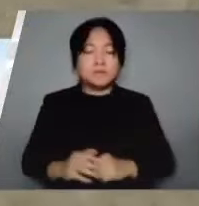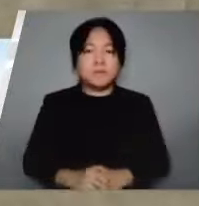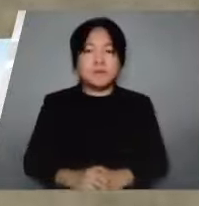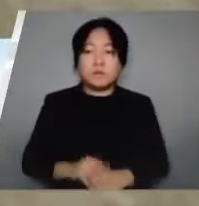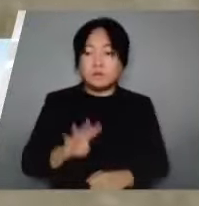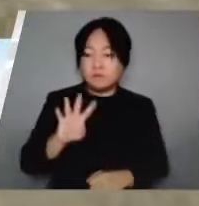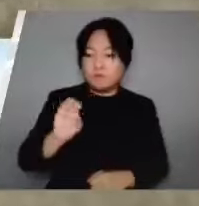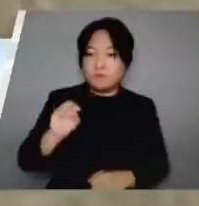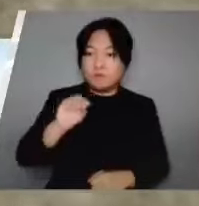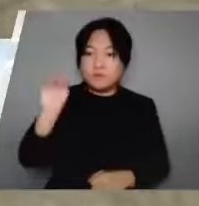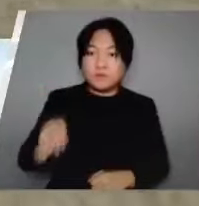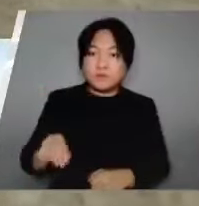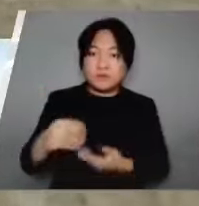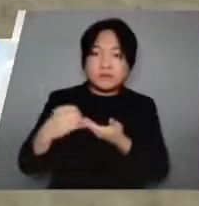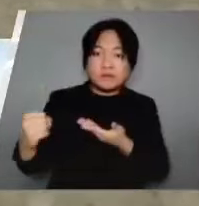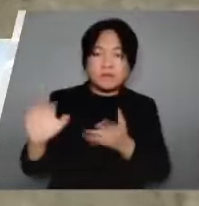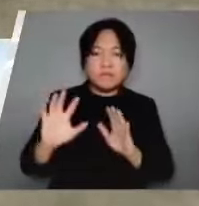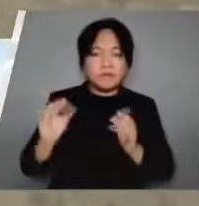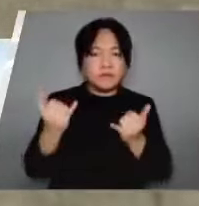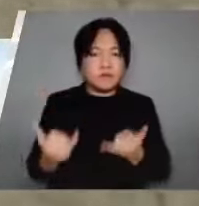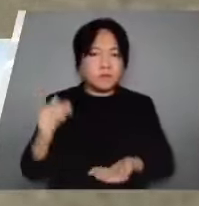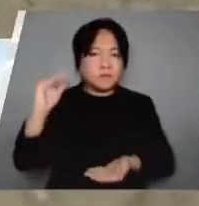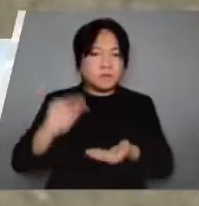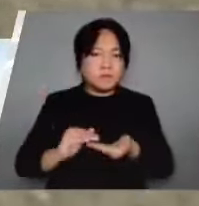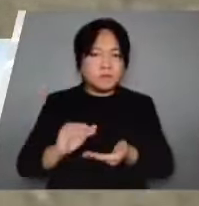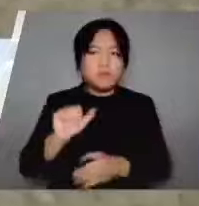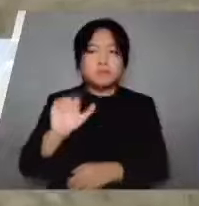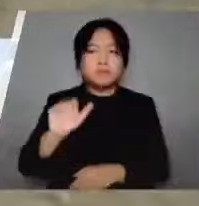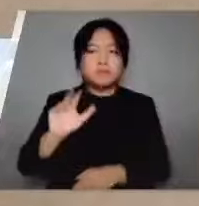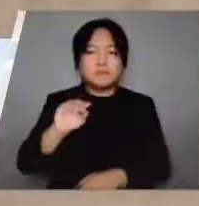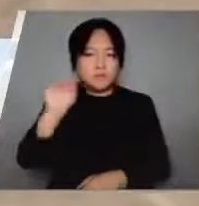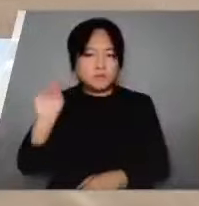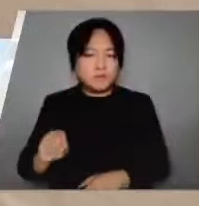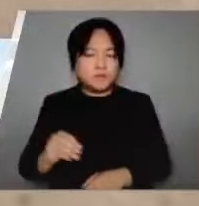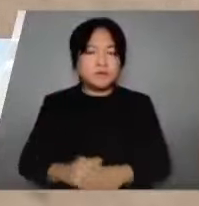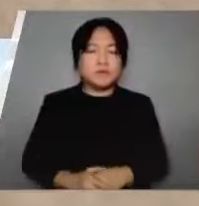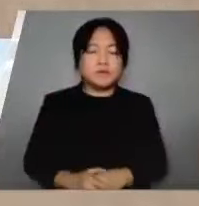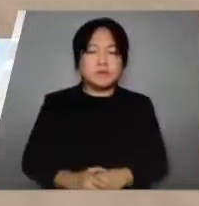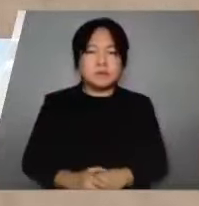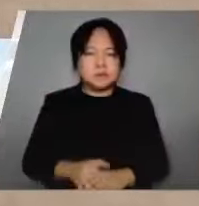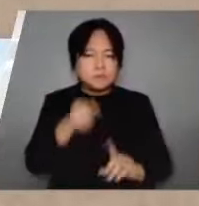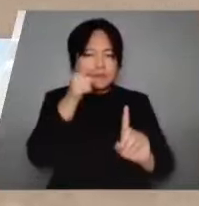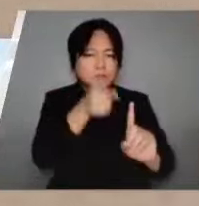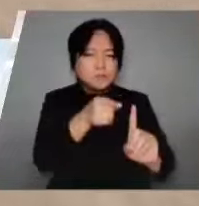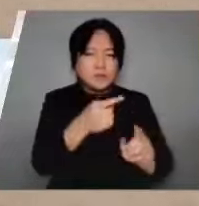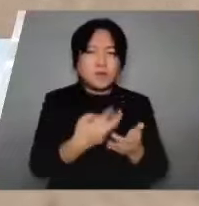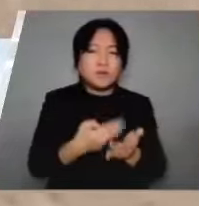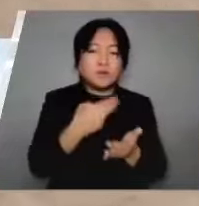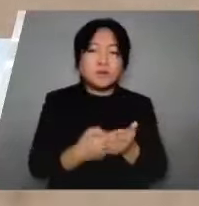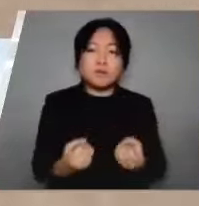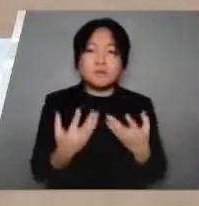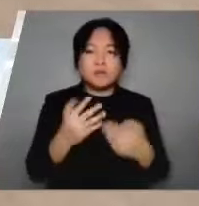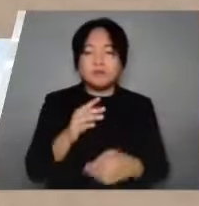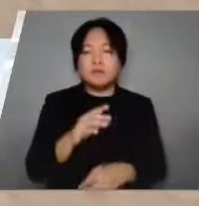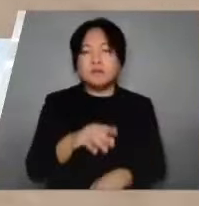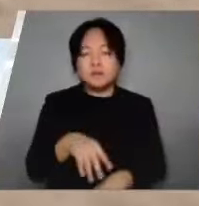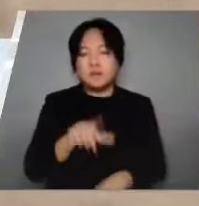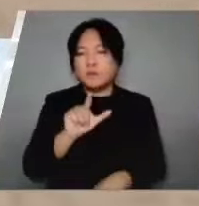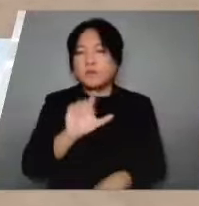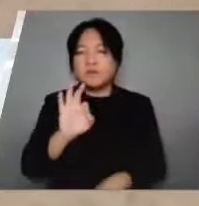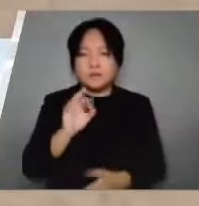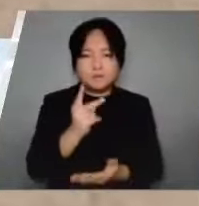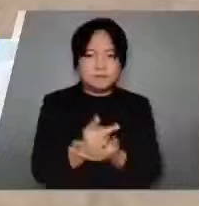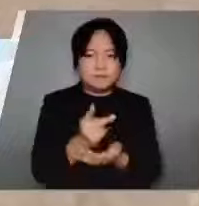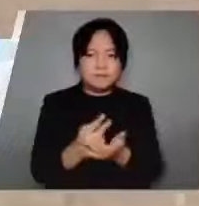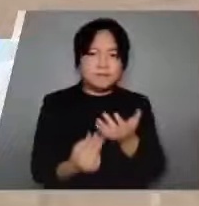NEDA Board dito, hanggang 29 pesos kada kilo para sa mga mahihirap tulad ng mga 4-piece beneficiary. Maglulunsad din ang